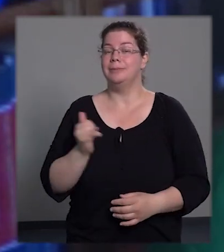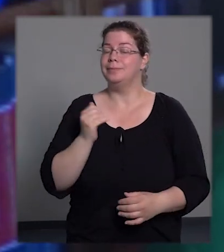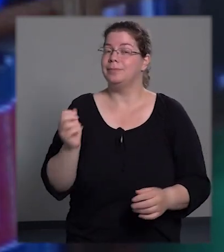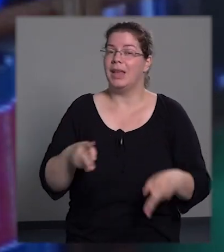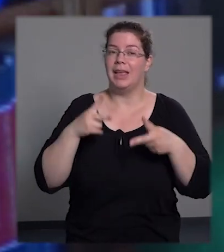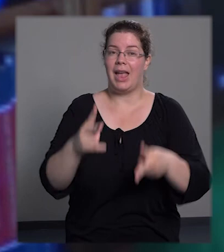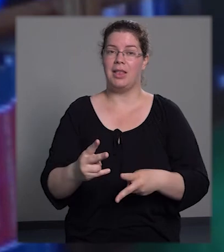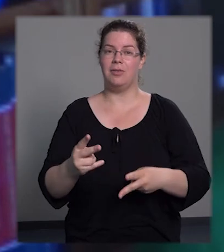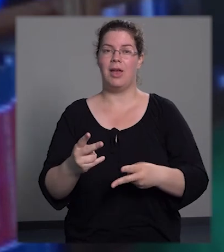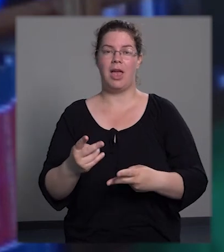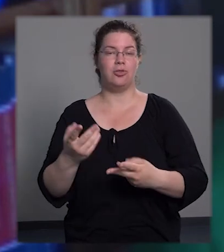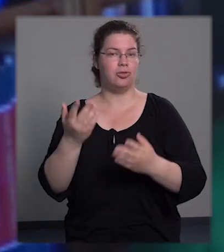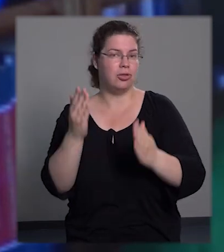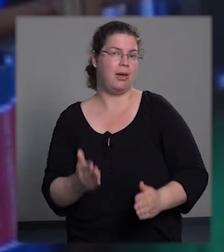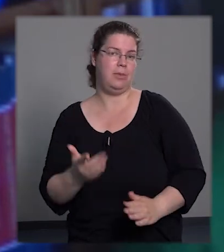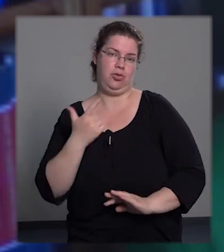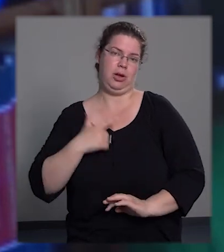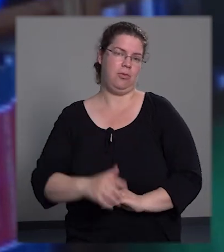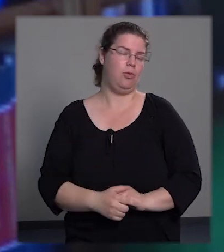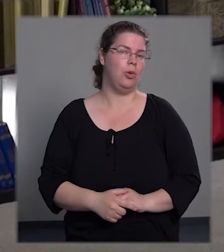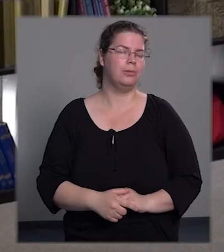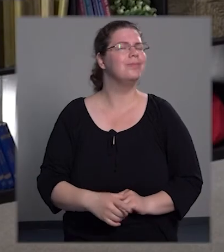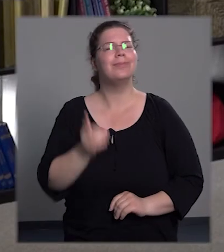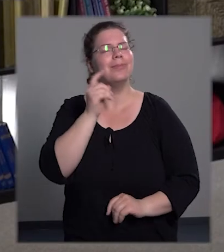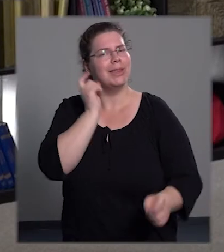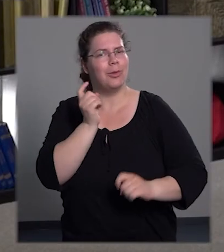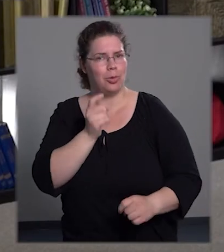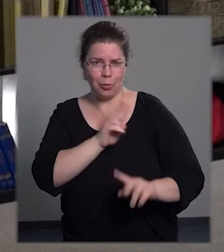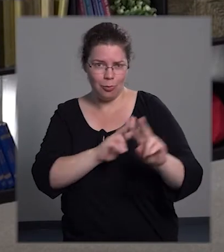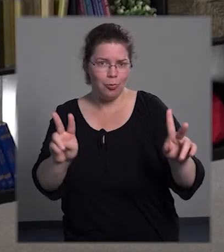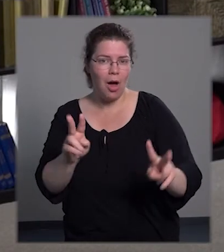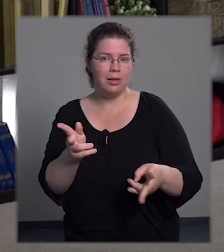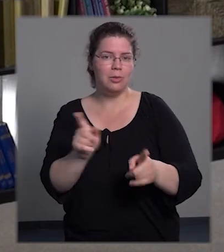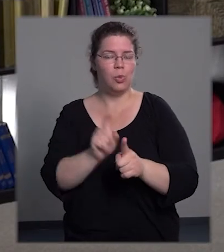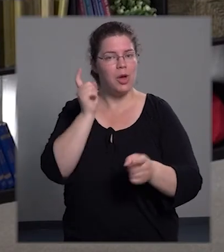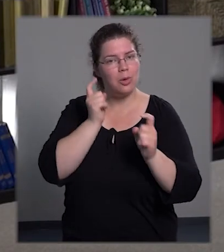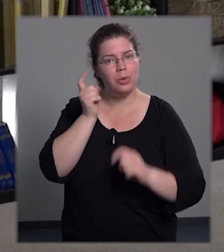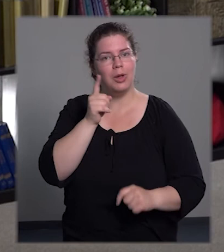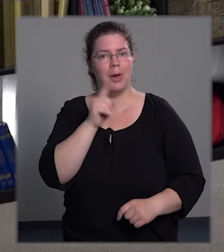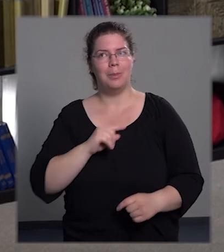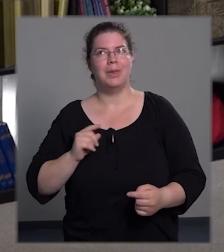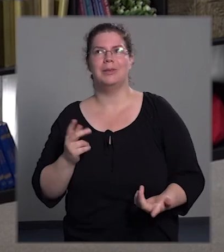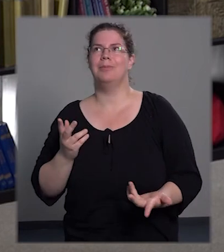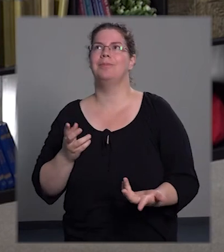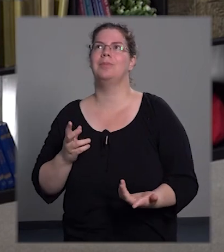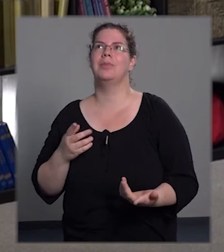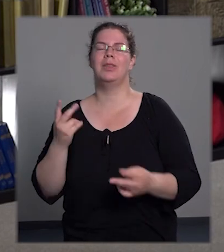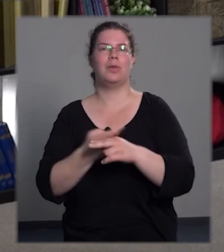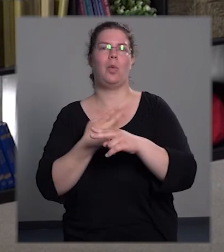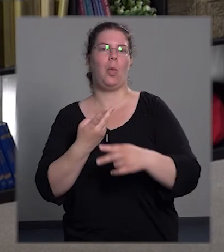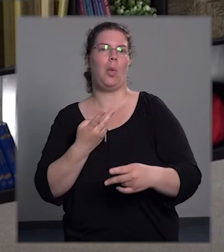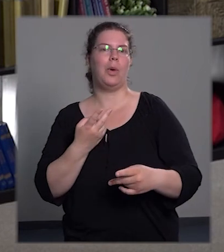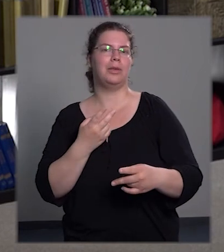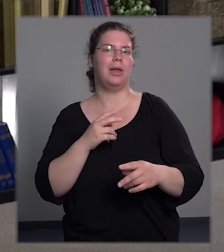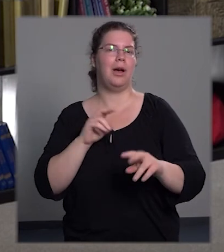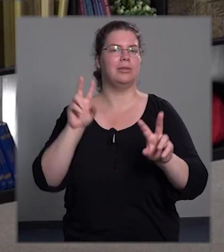olyan átható személyisége volt. Mit gondol, van esetleg olyan gondolat, amit úgy hozzá szoktak kötni, gyakran emlegetett